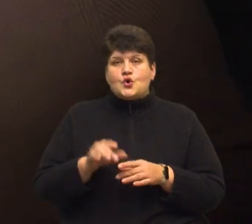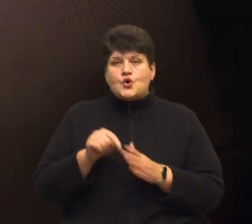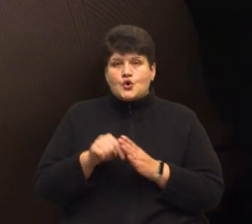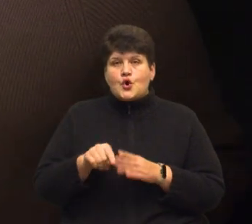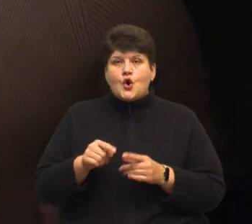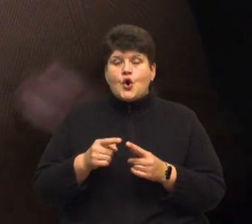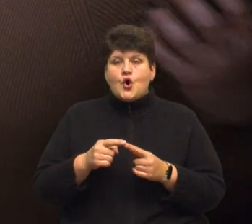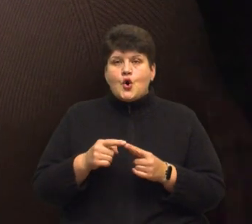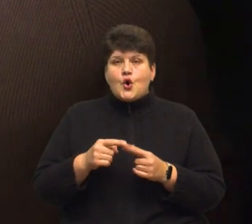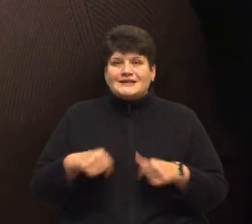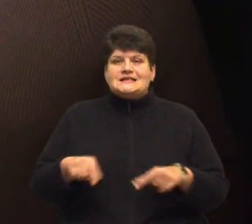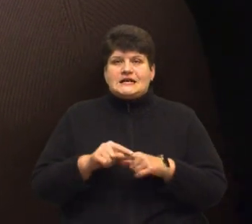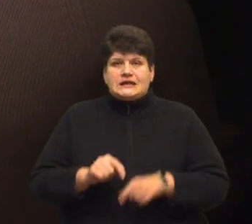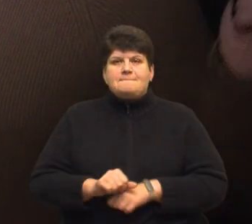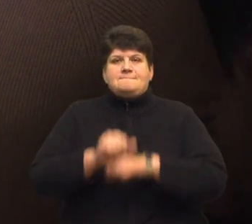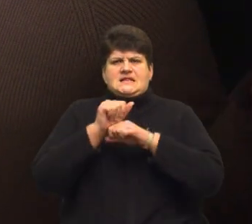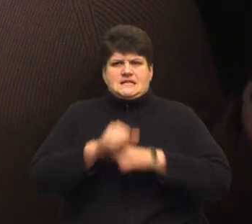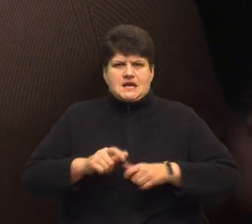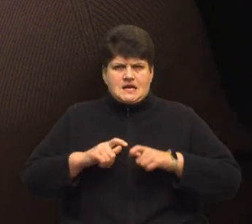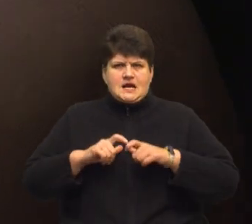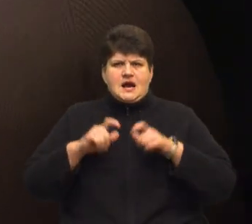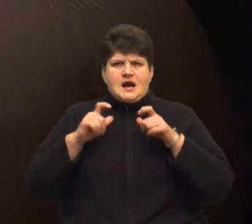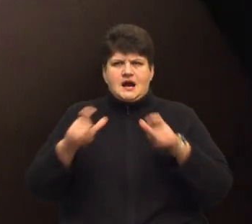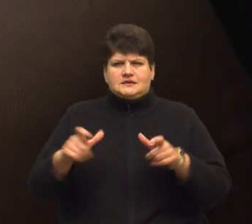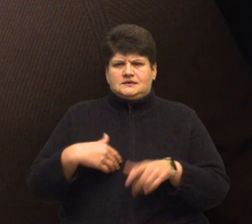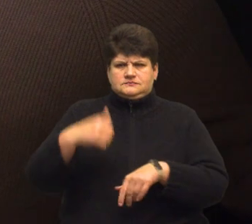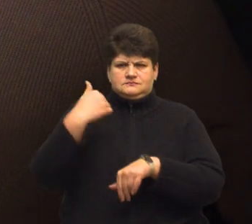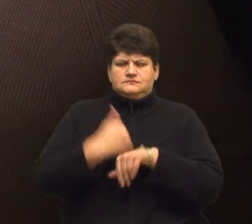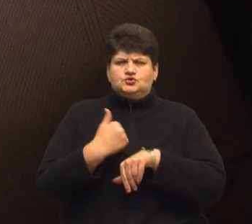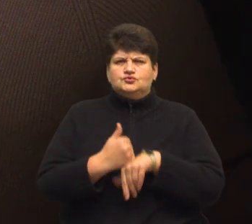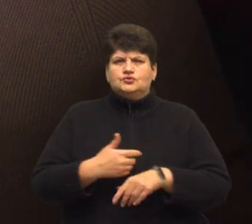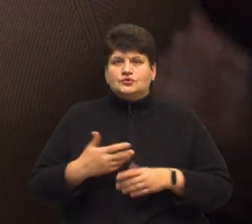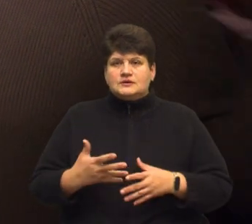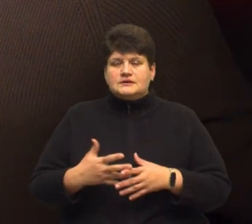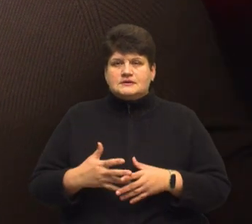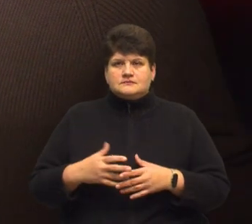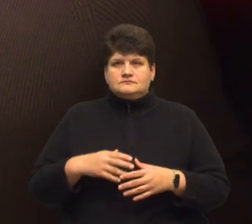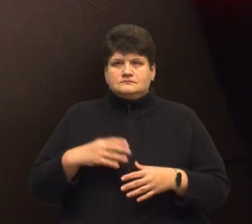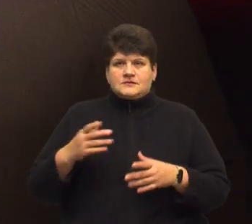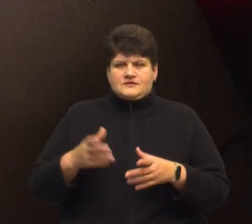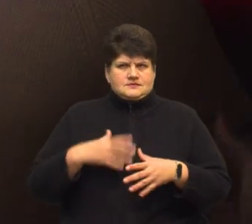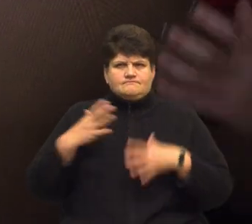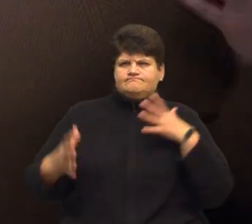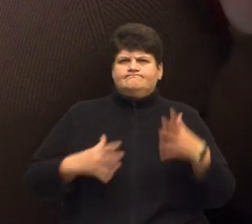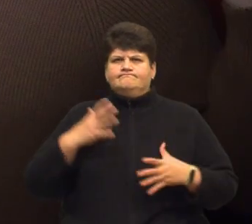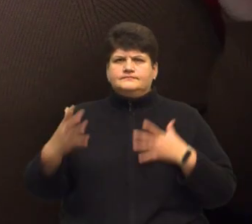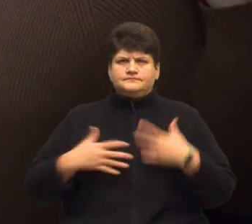очолюю мітинг я мітингарка прям очолюю його з запалом з енергією